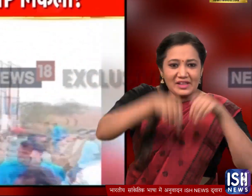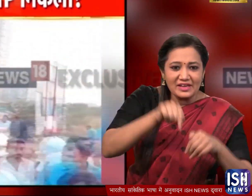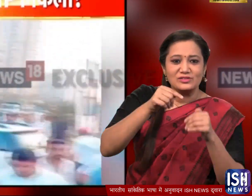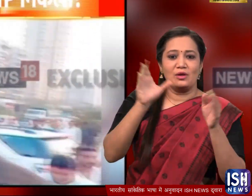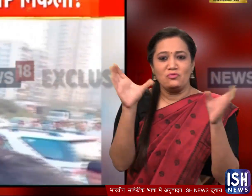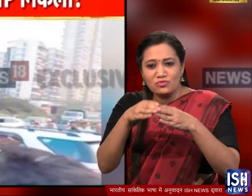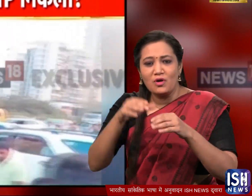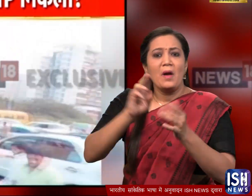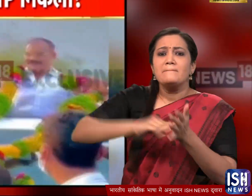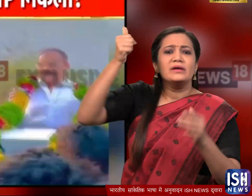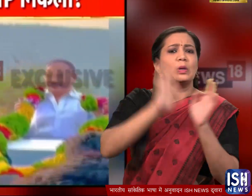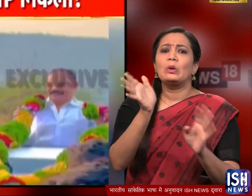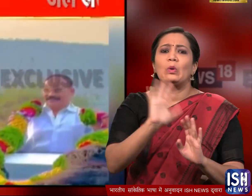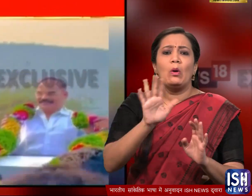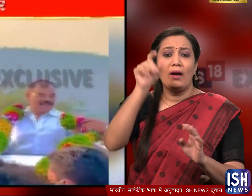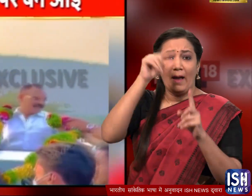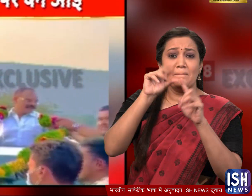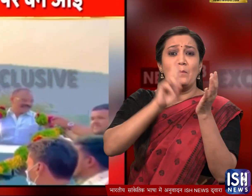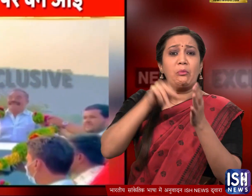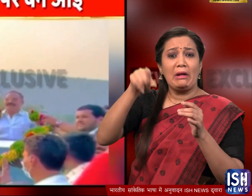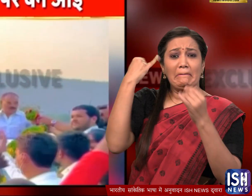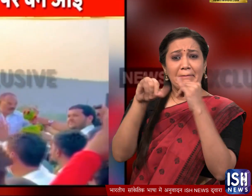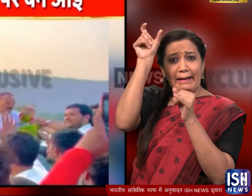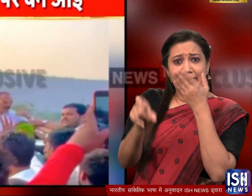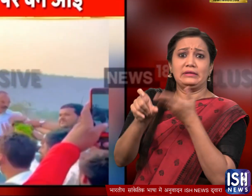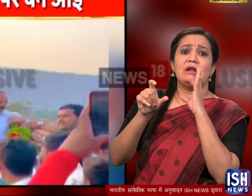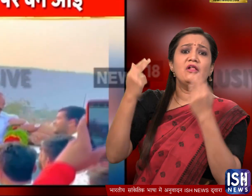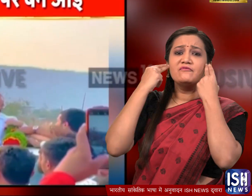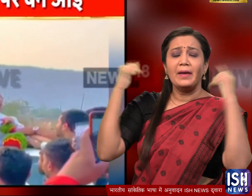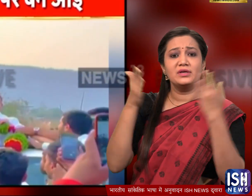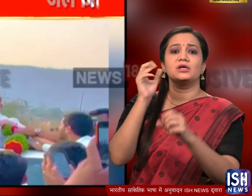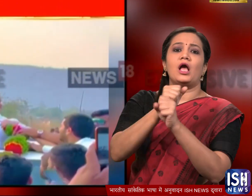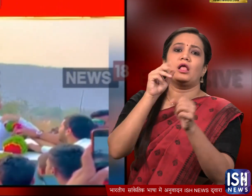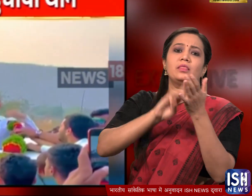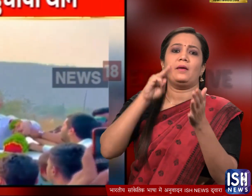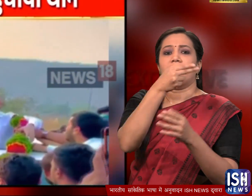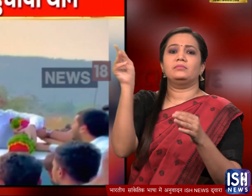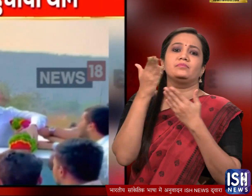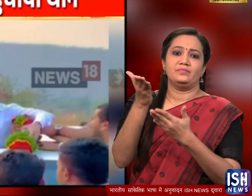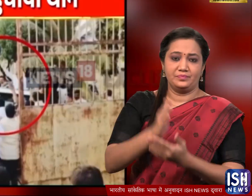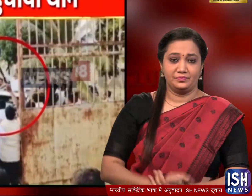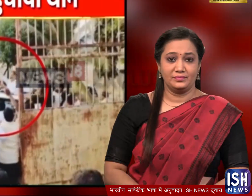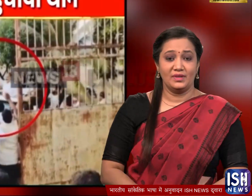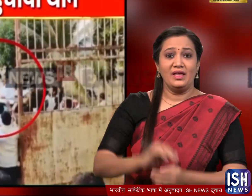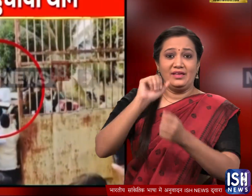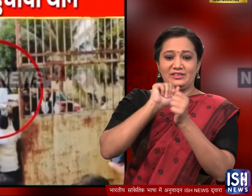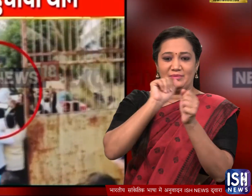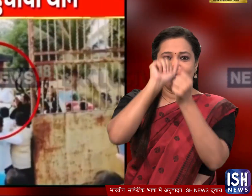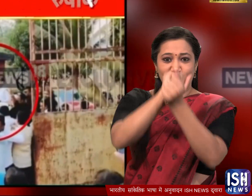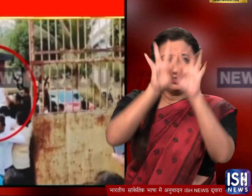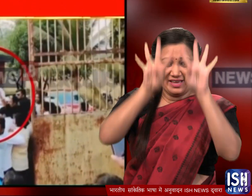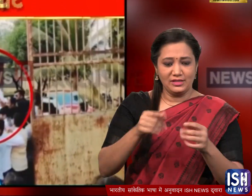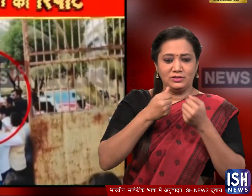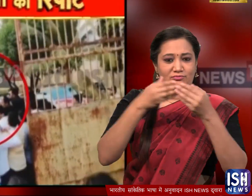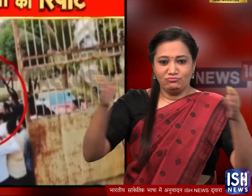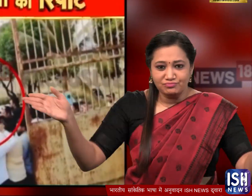विधायक, सांसद या मंत्री का नहीं, बल्कि पुणे में गैंगस्टर के तौर पर मशहूर गजानन मारने का था। जेल का गेट खुला